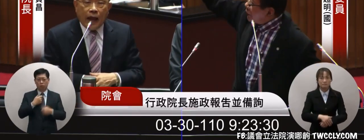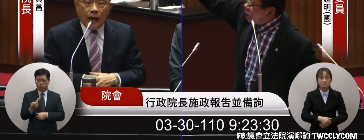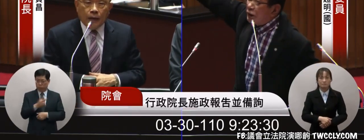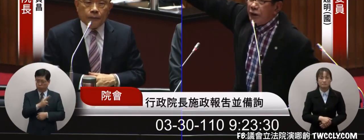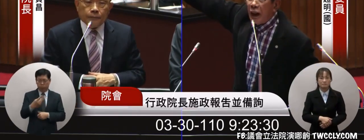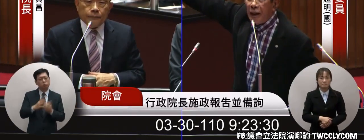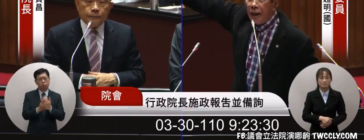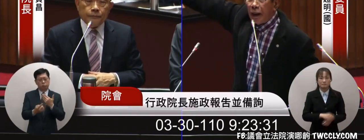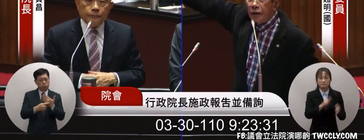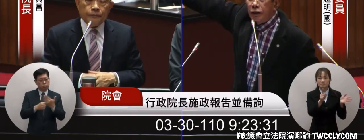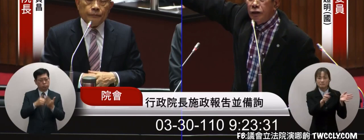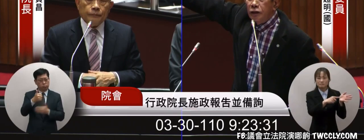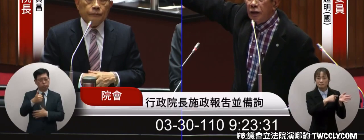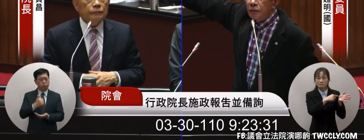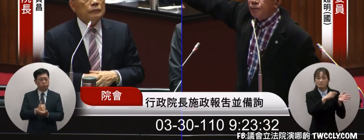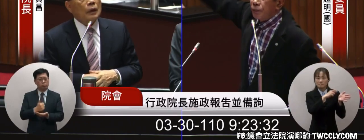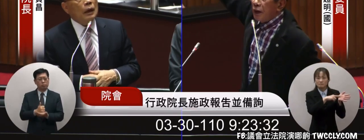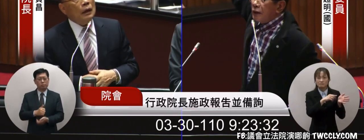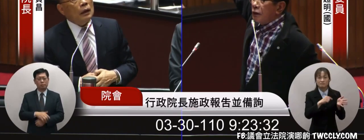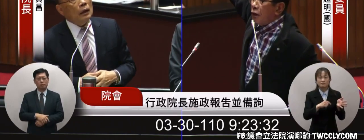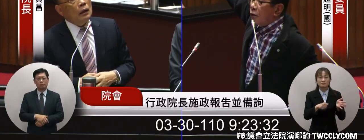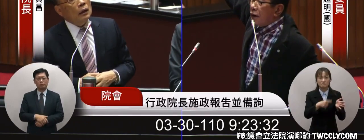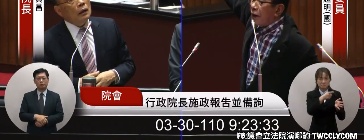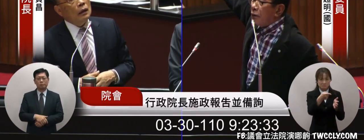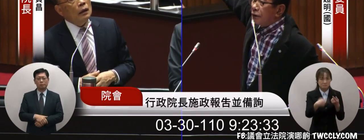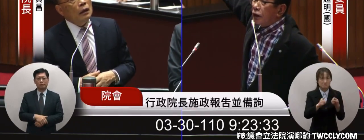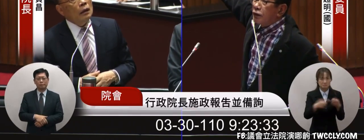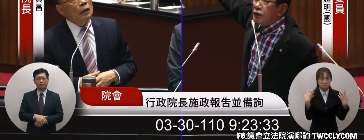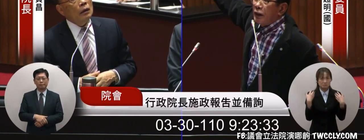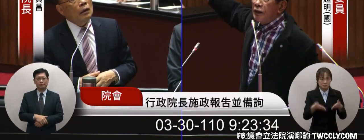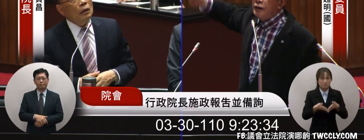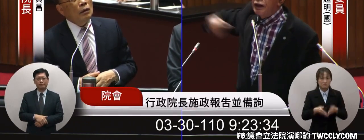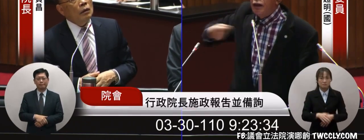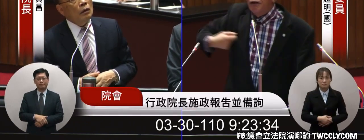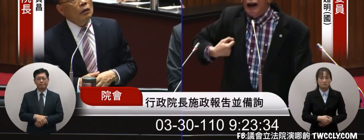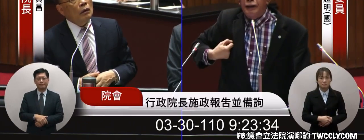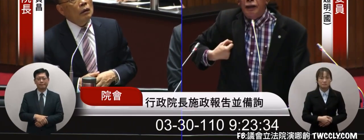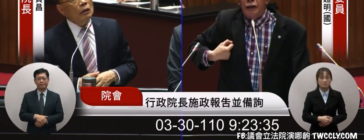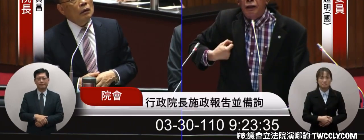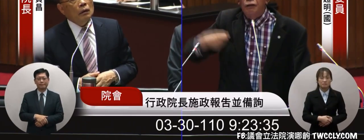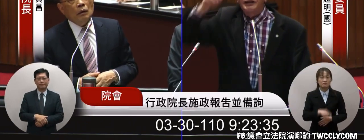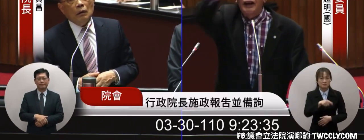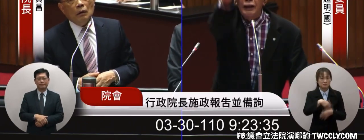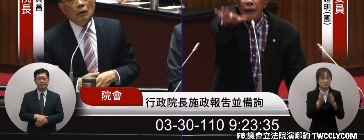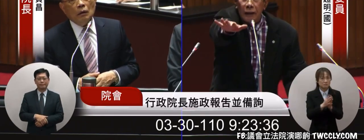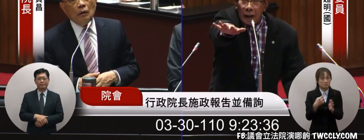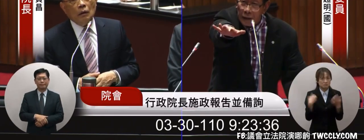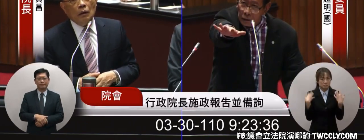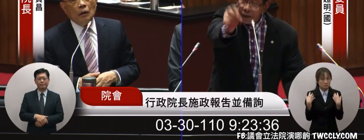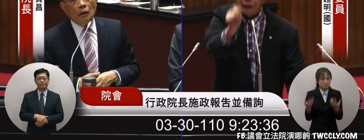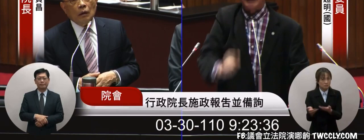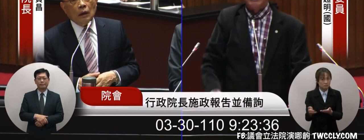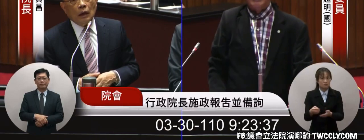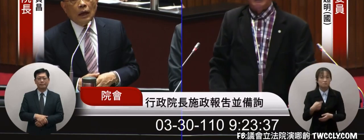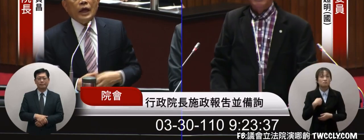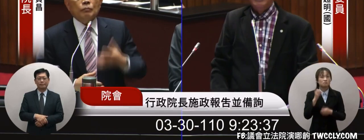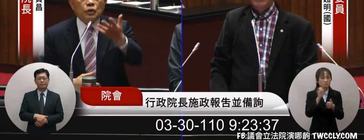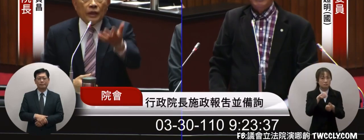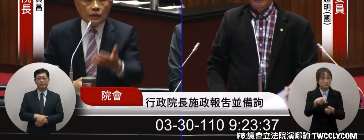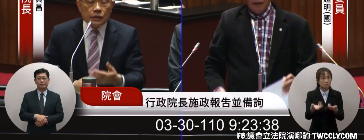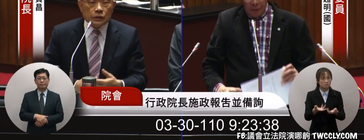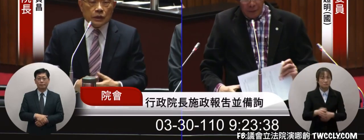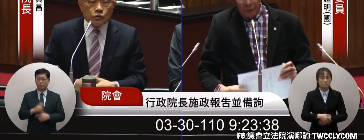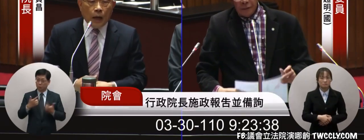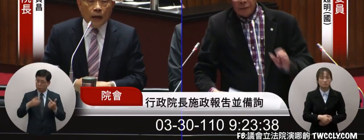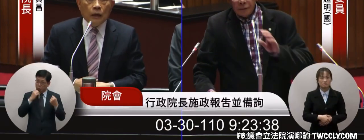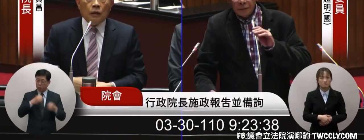都贏不是在野黨的職責一個我為地方審議這都我會做的我是跟你講這個阿你也不是